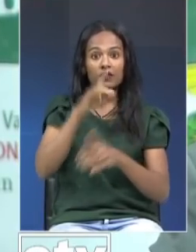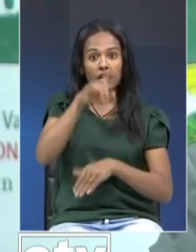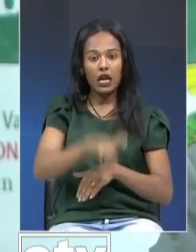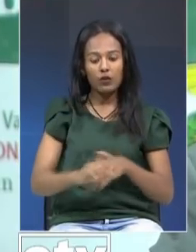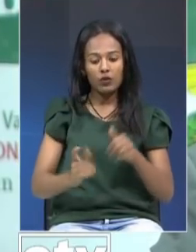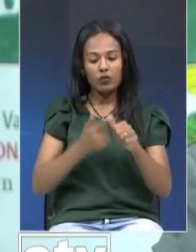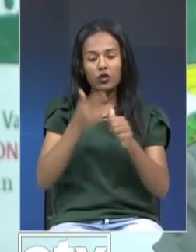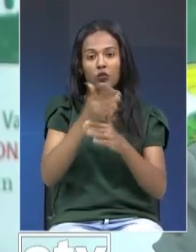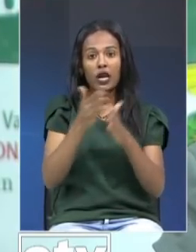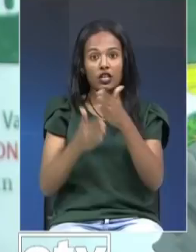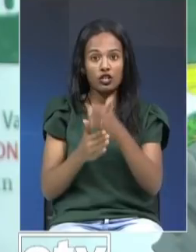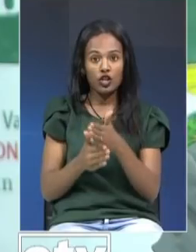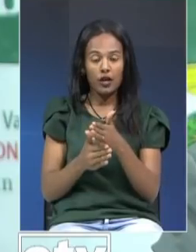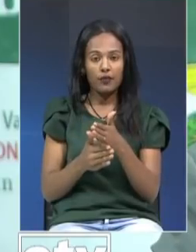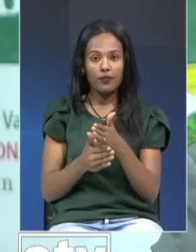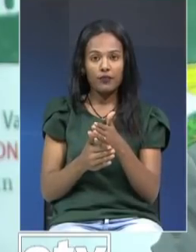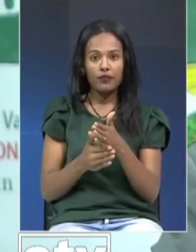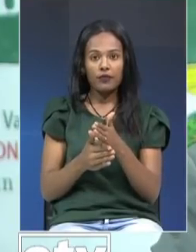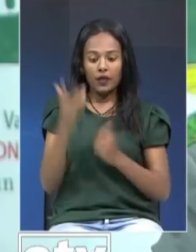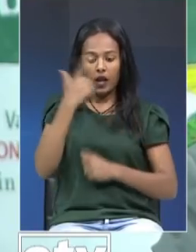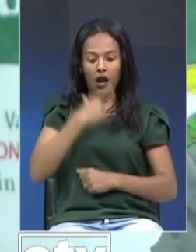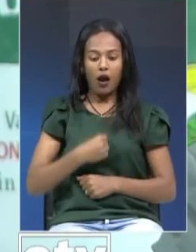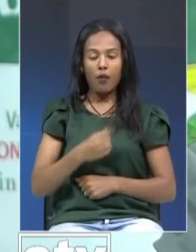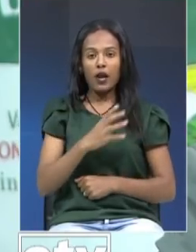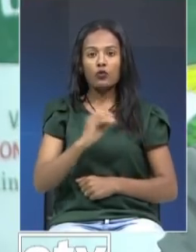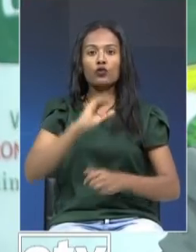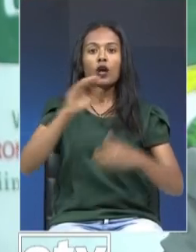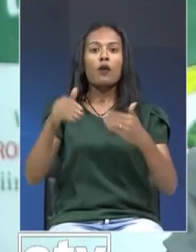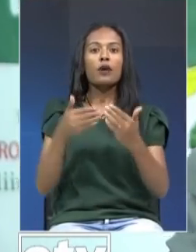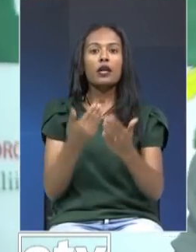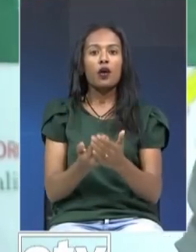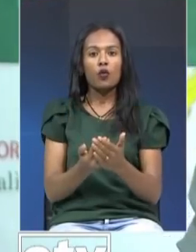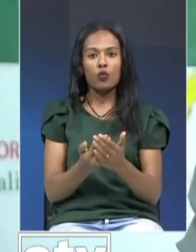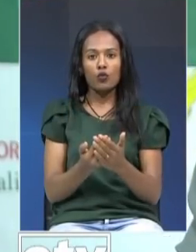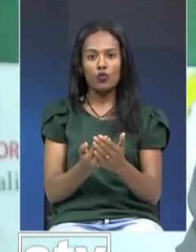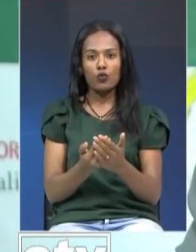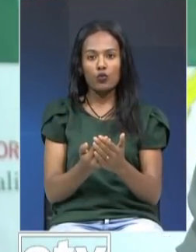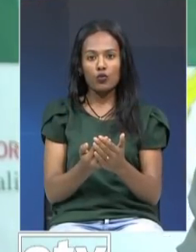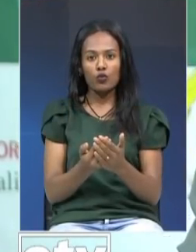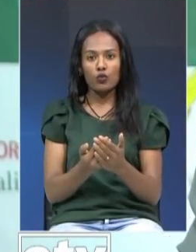በመጀመሪያ ደረጃ አባላቱና መላው